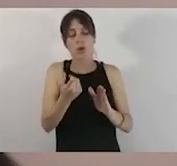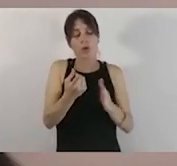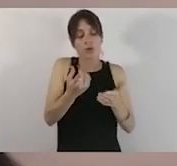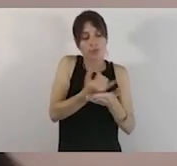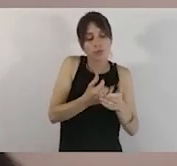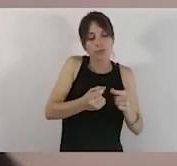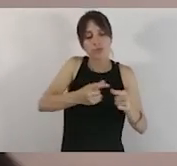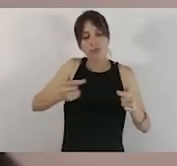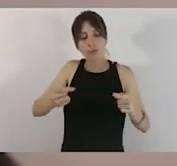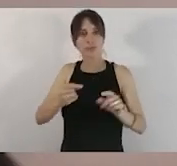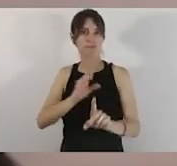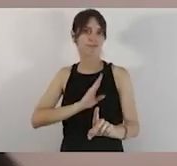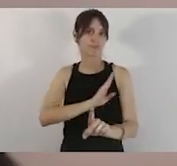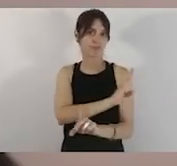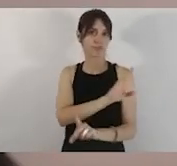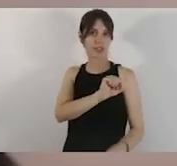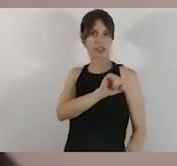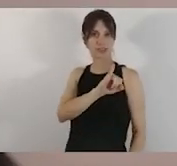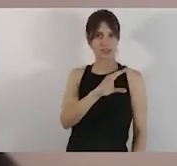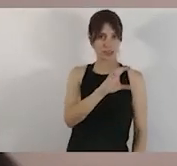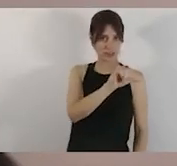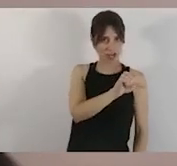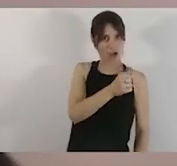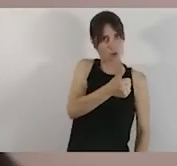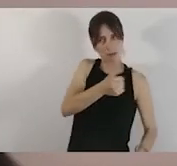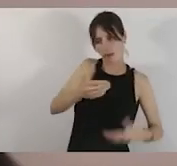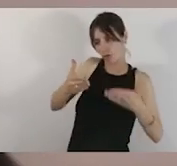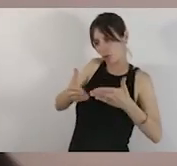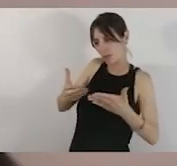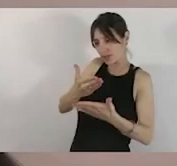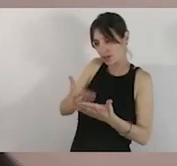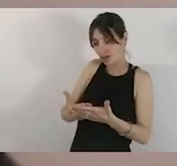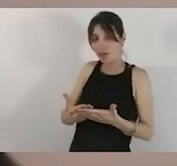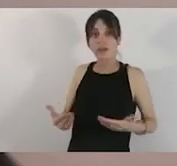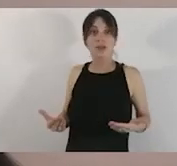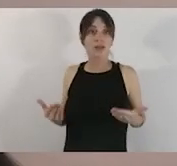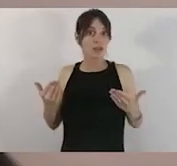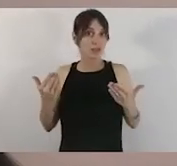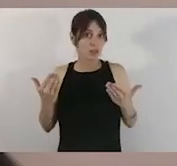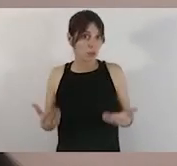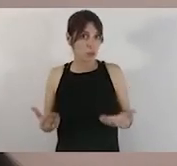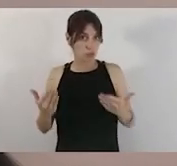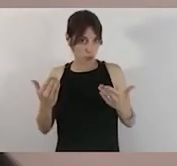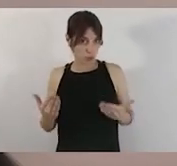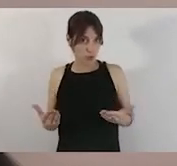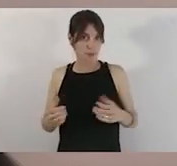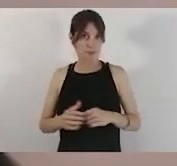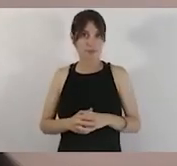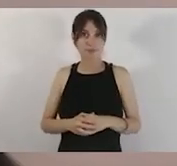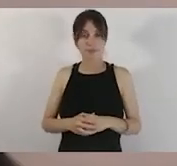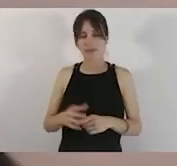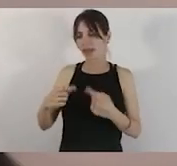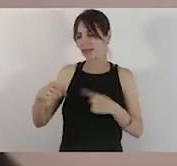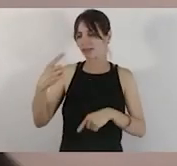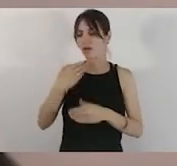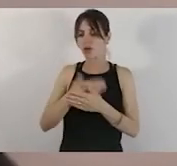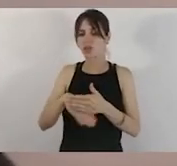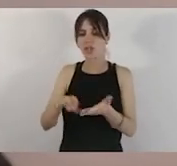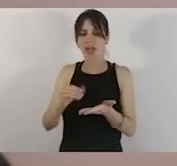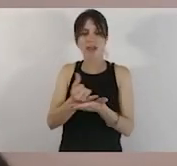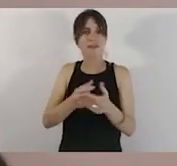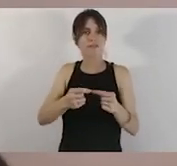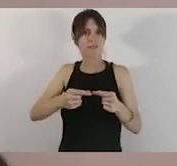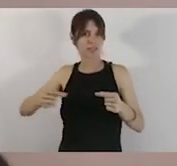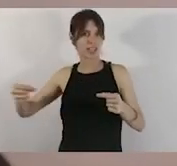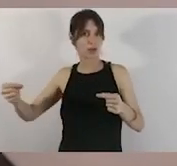SICA, et aujourd'hui, Smilo en a donné une très large restitution l'autre jour au Frioul, et je crois